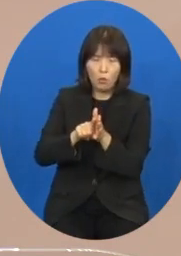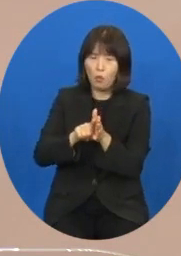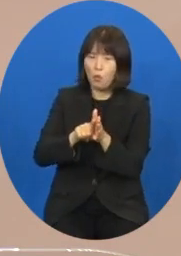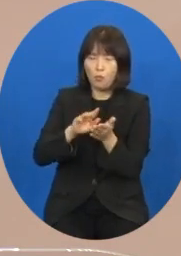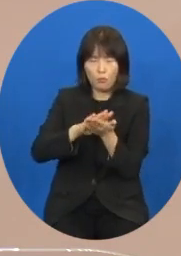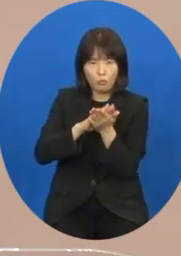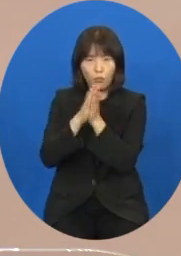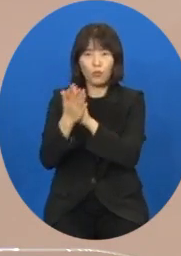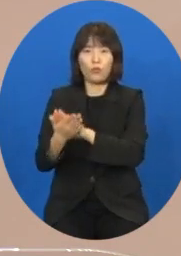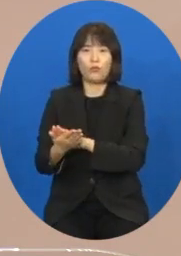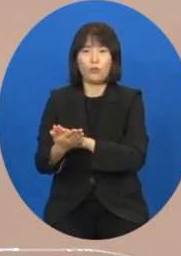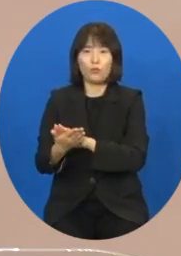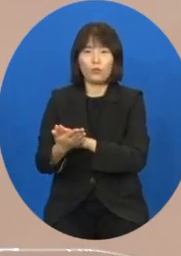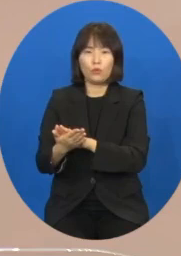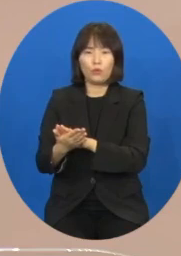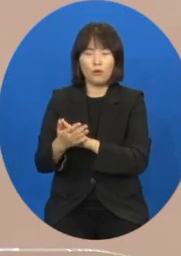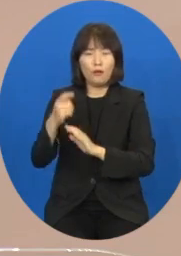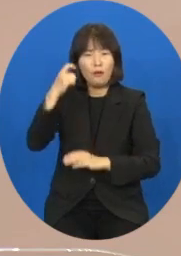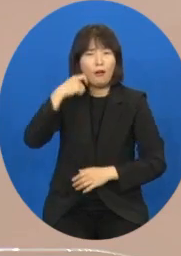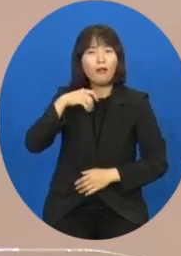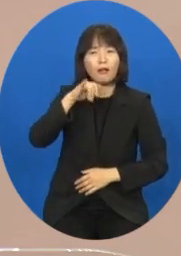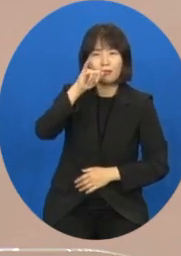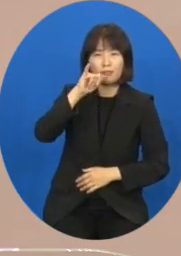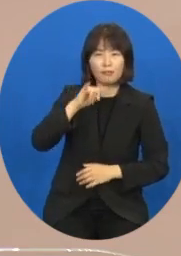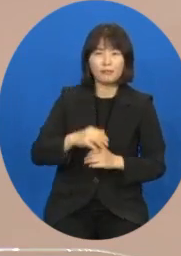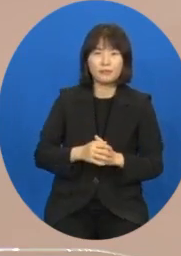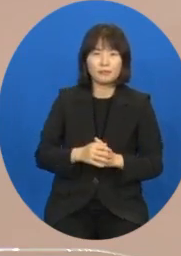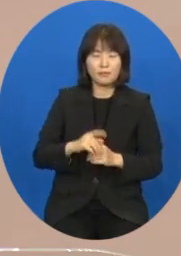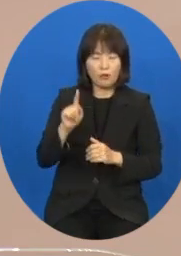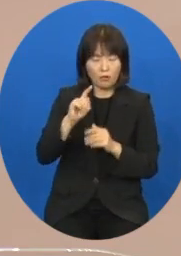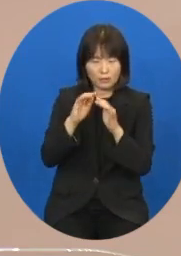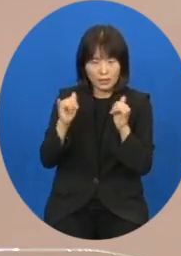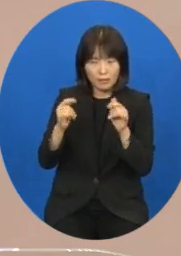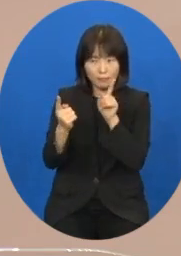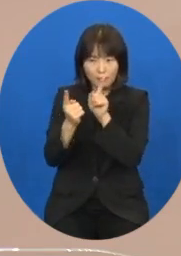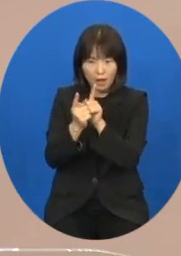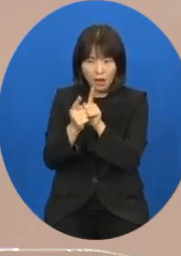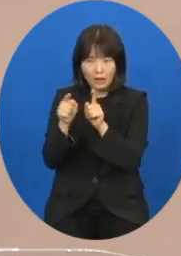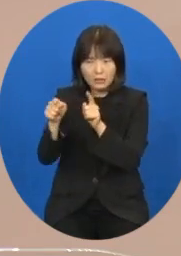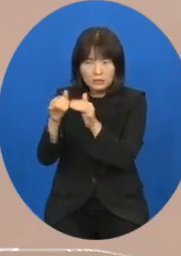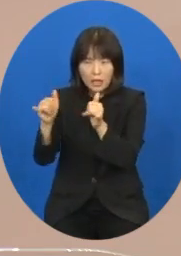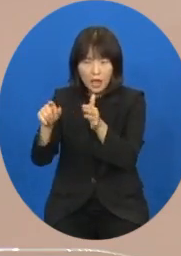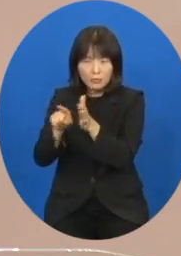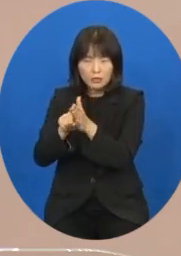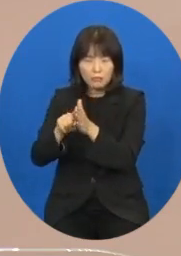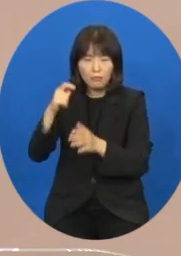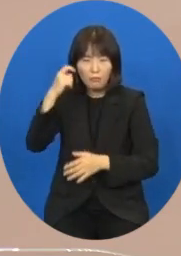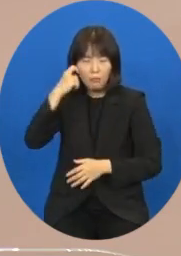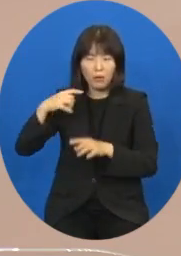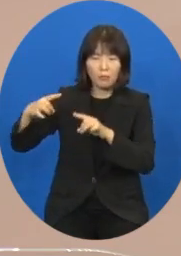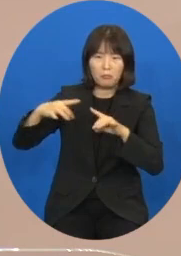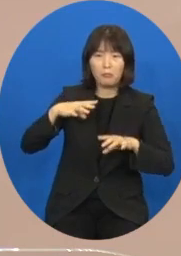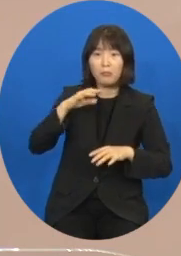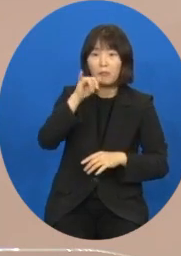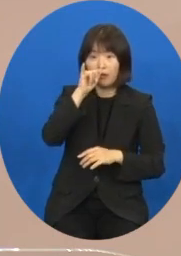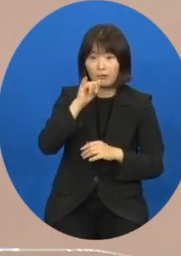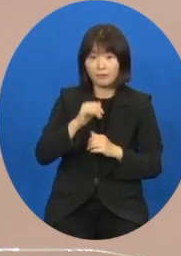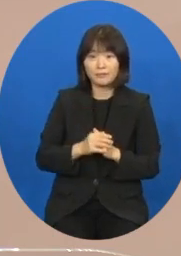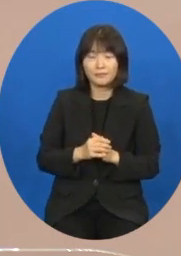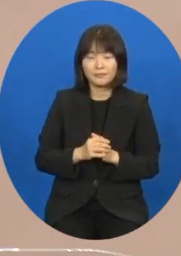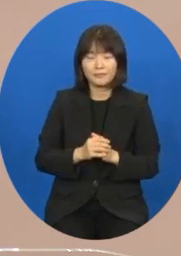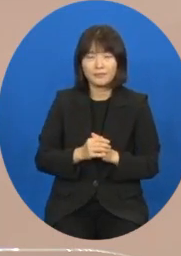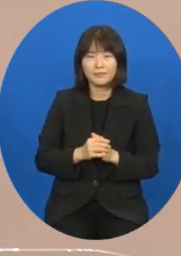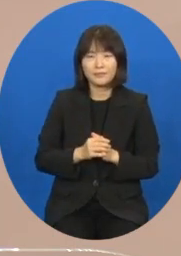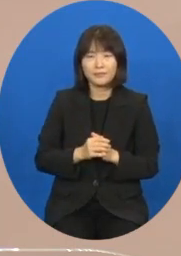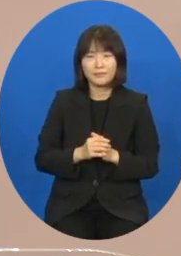달라지시는 거예요. 느낌이 있잖아요. 어떤 사람을 만났는데 그 사람의 믿음이 이렇게 느껴지잖아요.